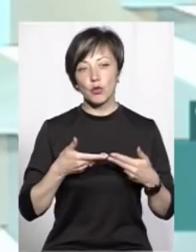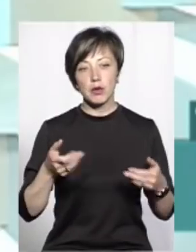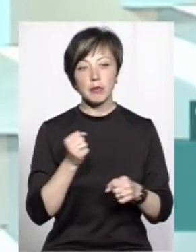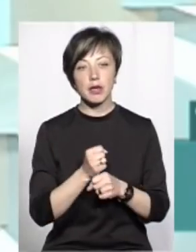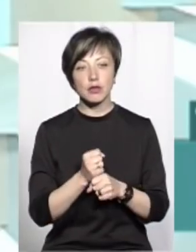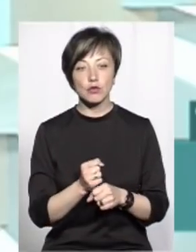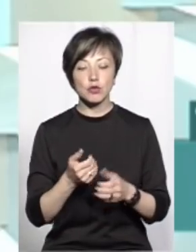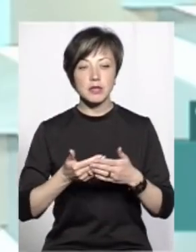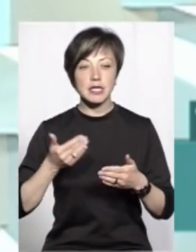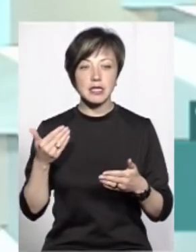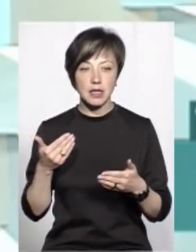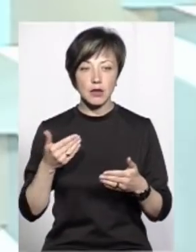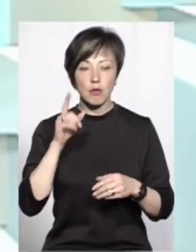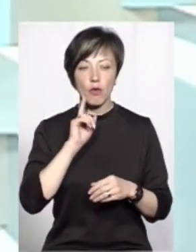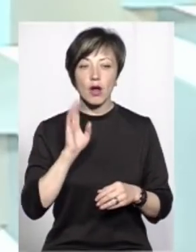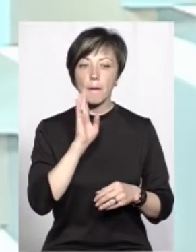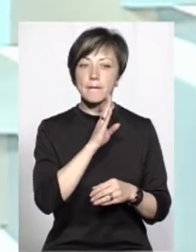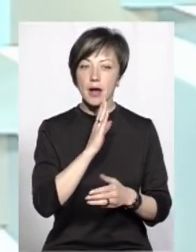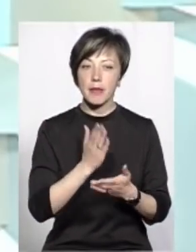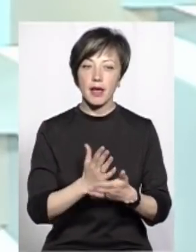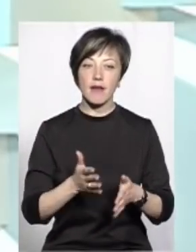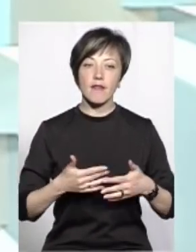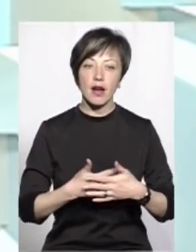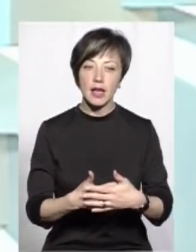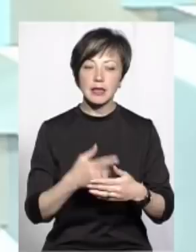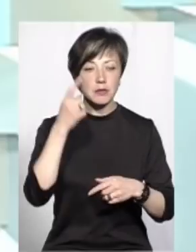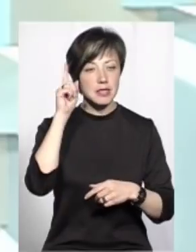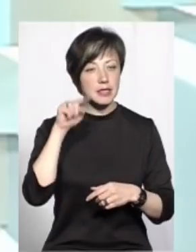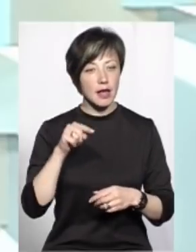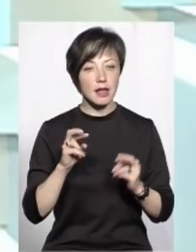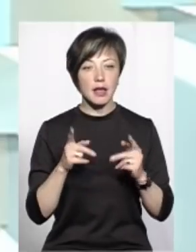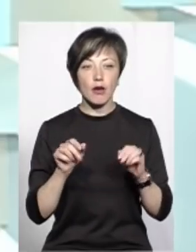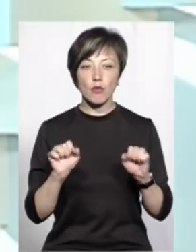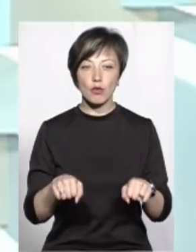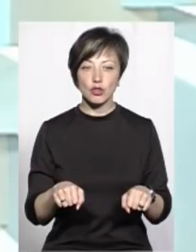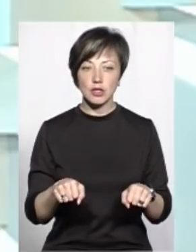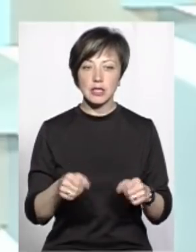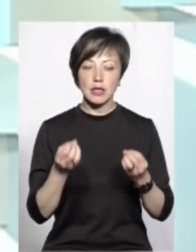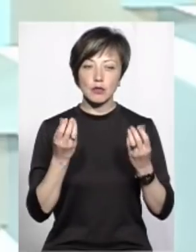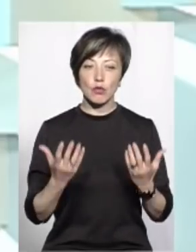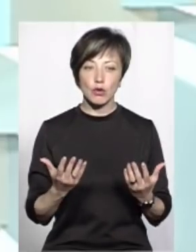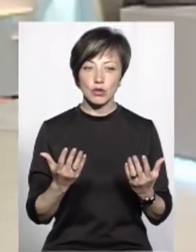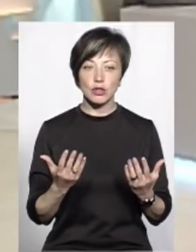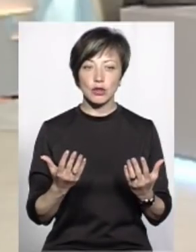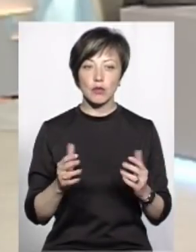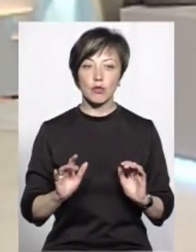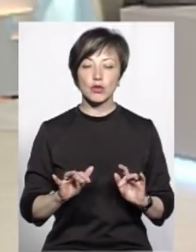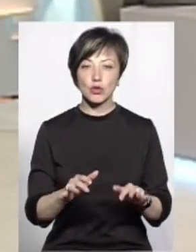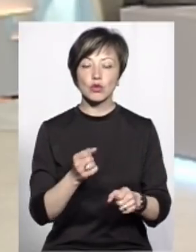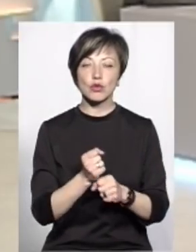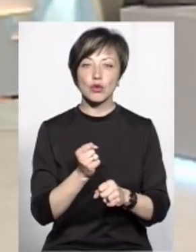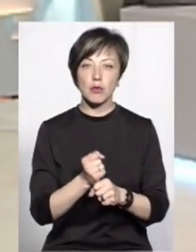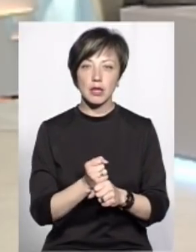щоб заздалегідь, поки мами ще є вагітними, щоб вони вже знали, як можливо за спрощеними процедурами